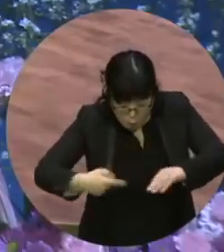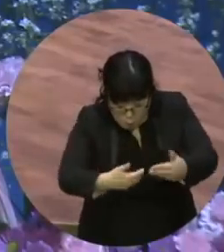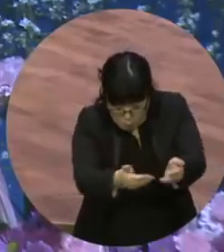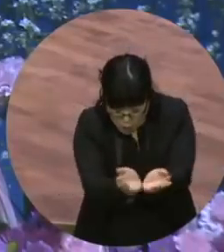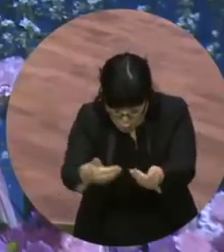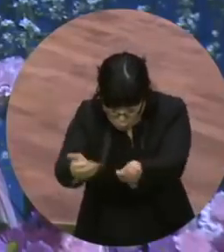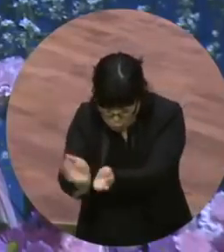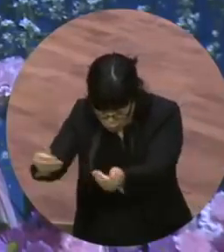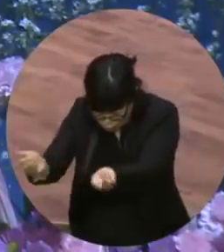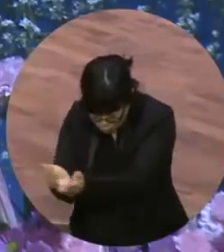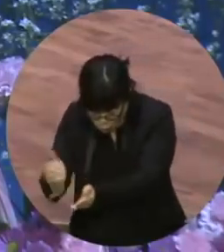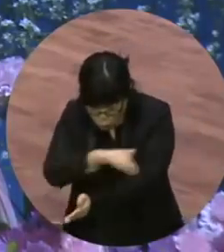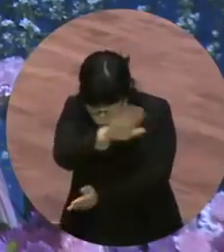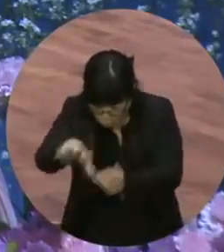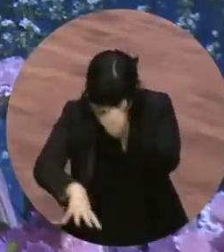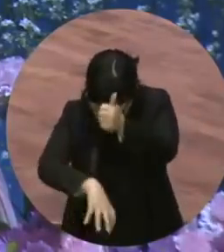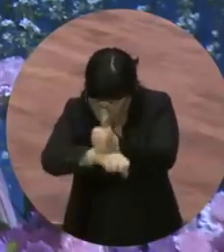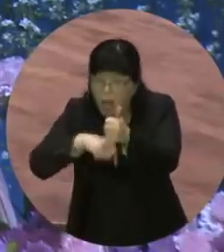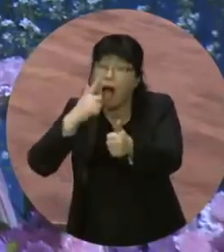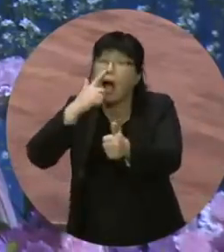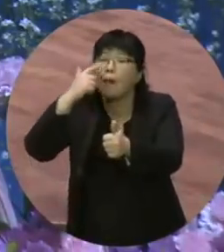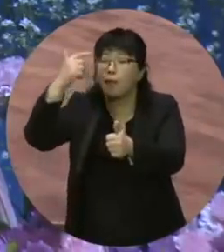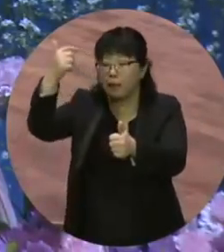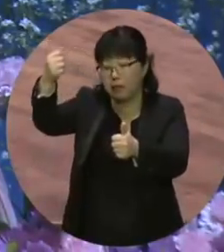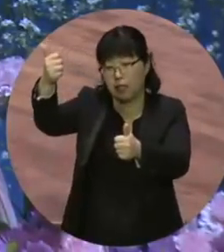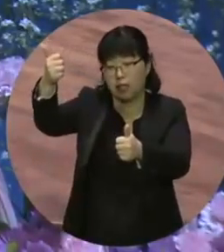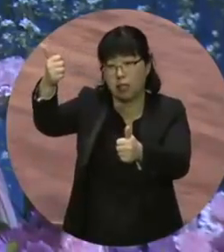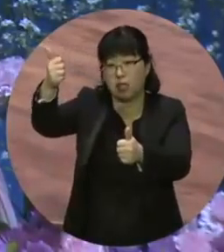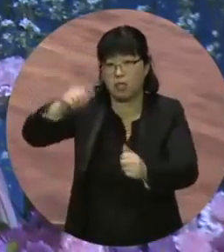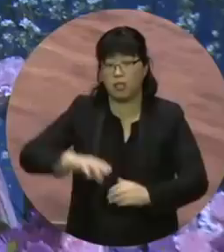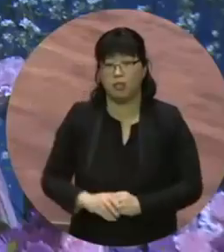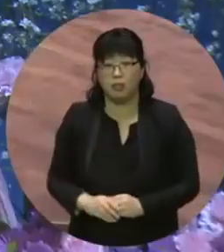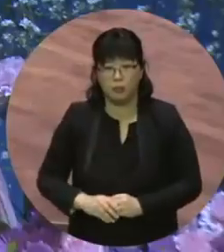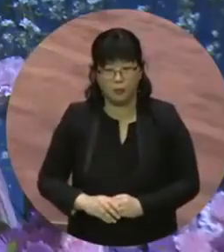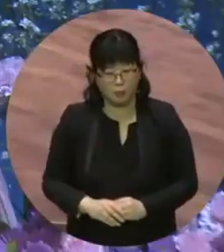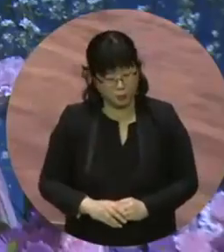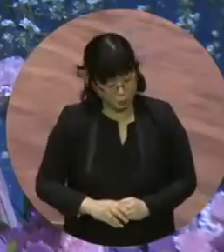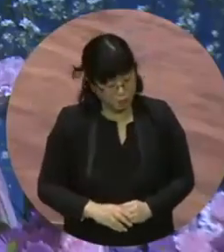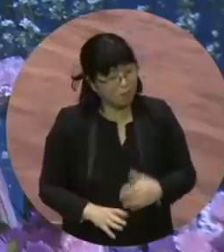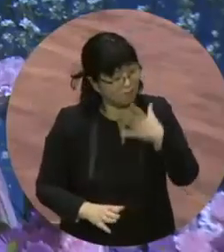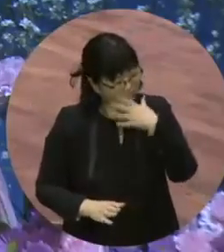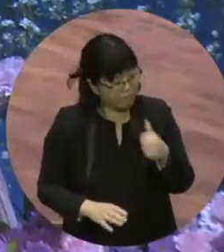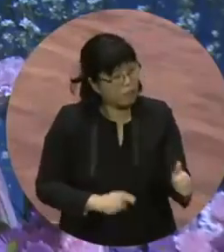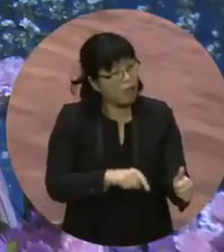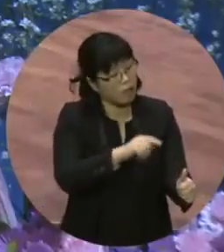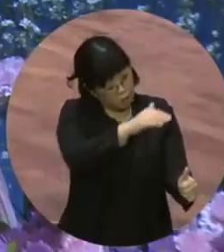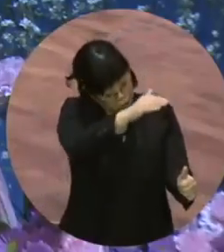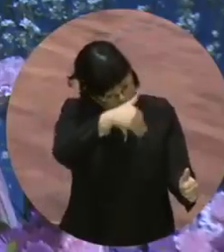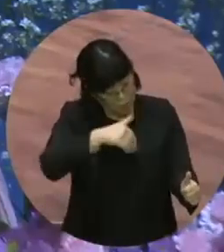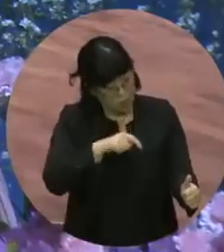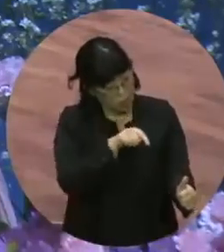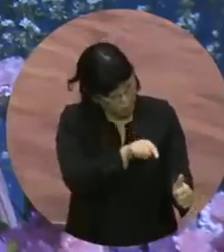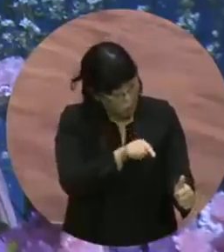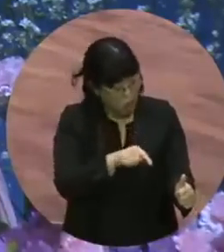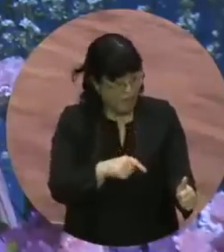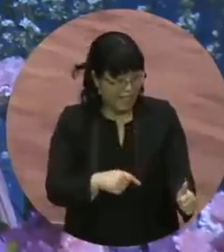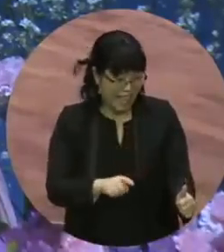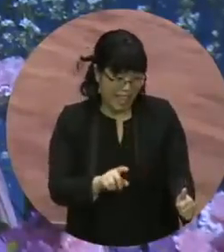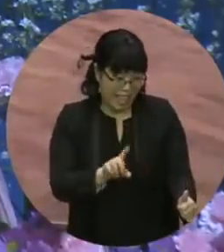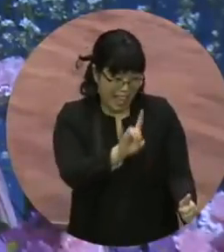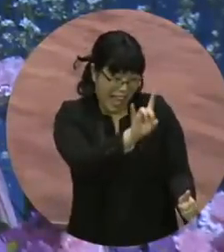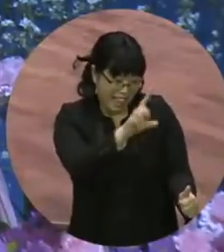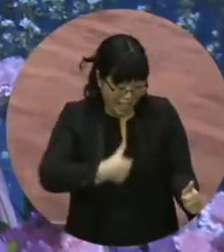가지고 너 살 너 수준 아니야. 너 그런 아브라함이야. 너는 이제부터 아브라함 전 세계 열국의 아비가